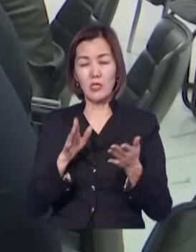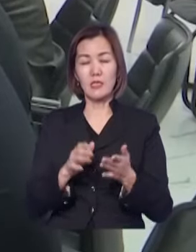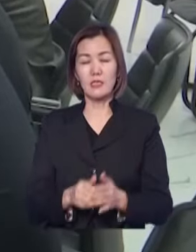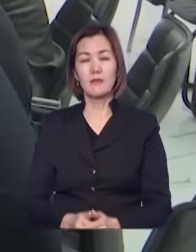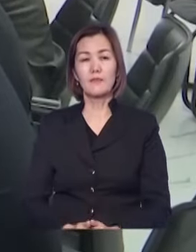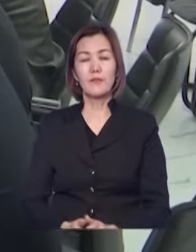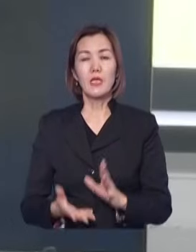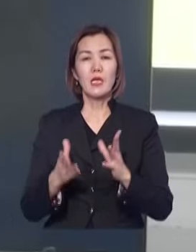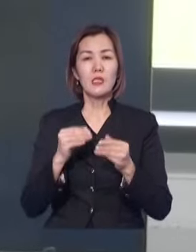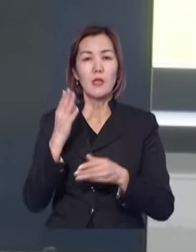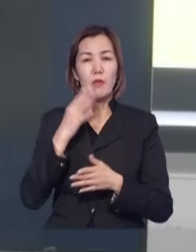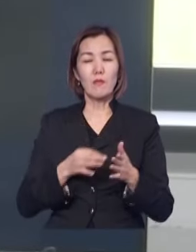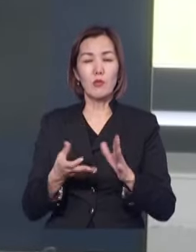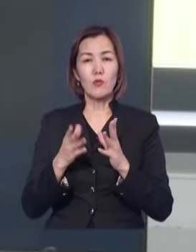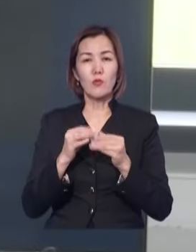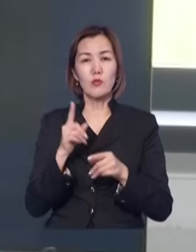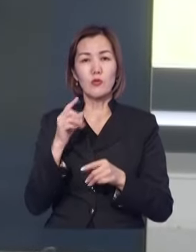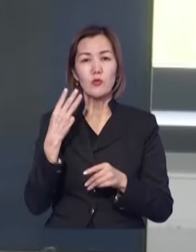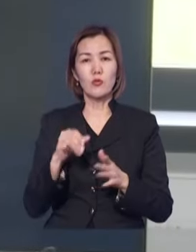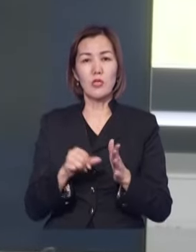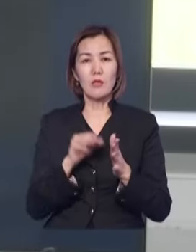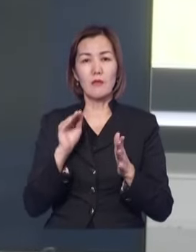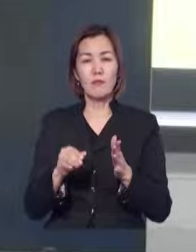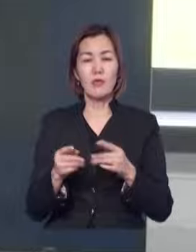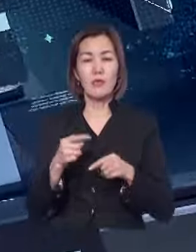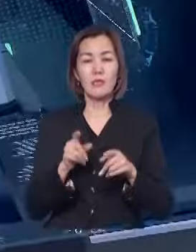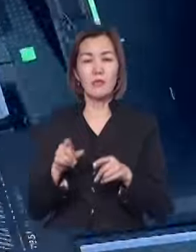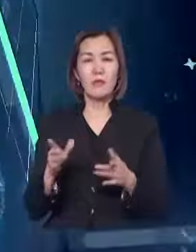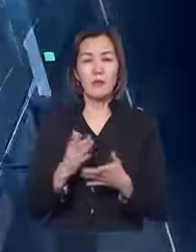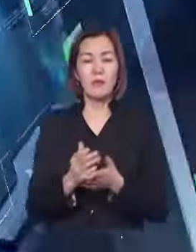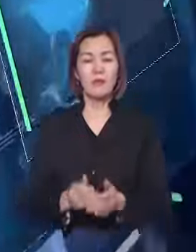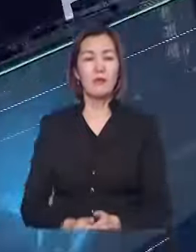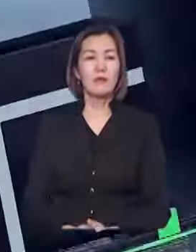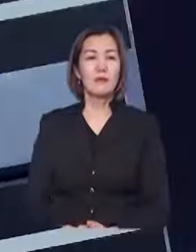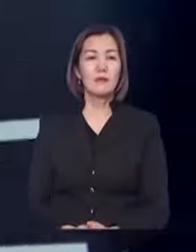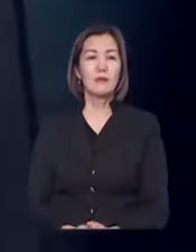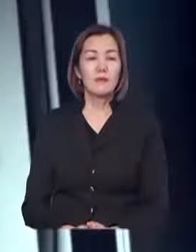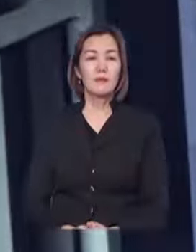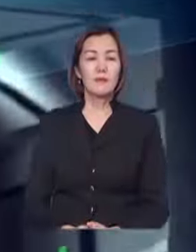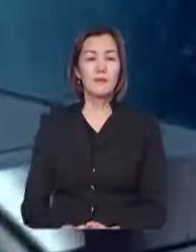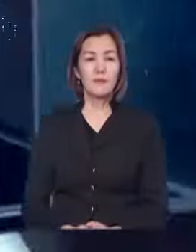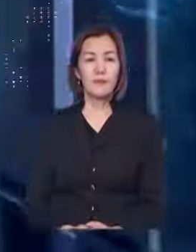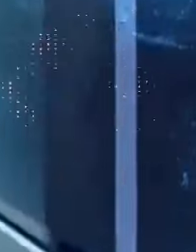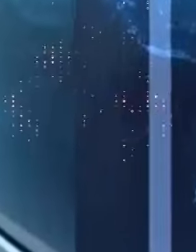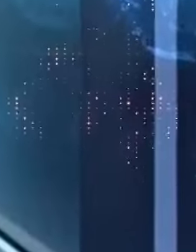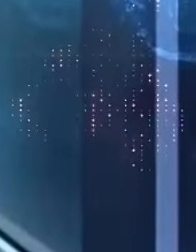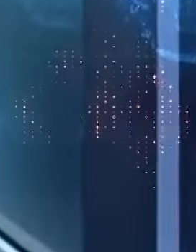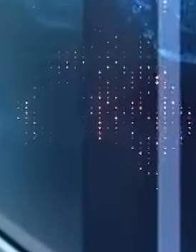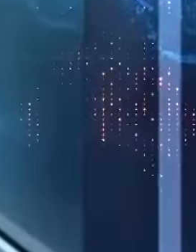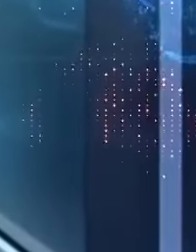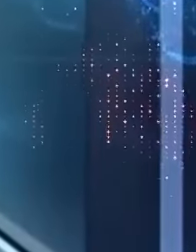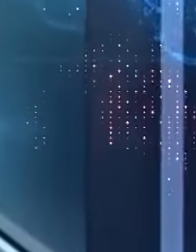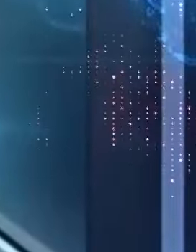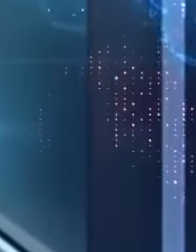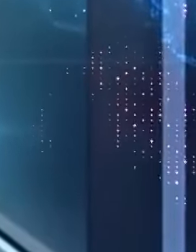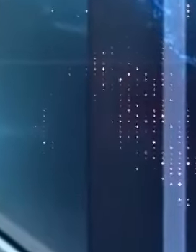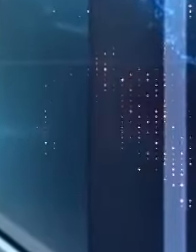дейді. Жалпы Алматы облысында 136 мыңнан аса кәсіпкер бар. Камила Атынштай, Абзал Иманәлі, Жетісу телеарнасы,